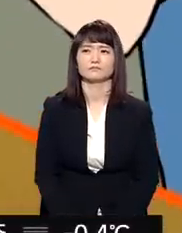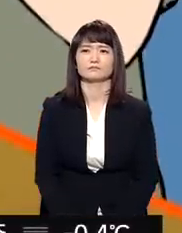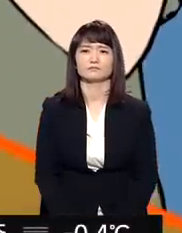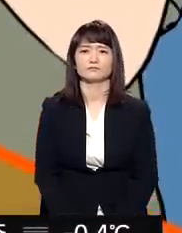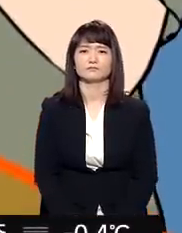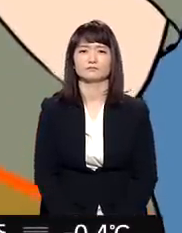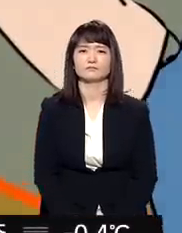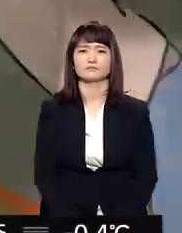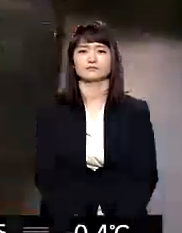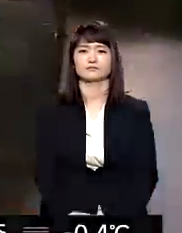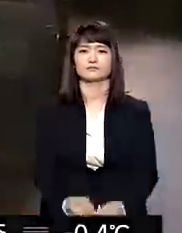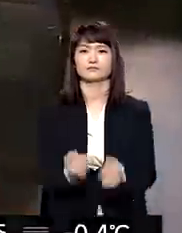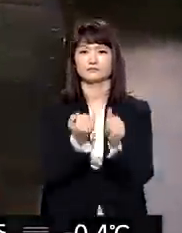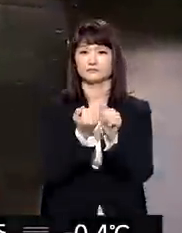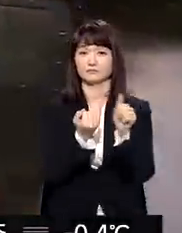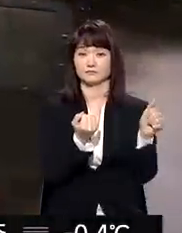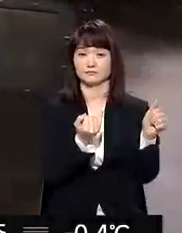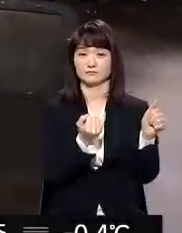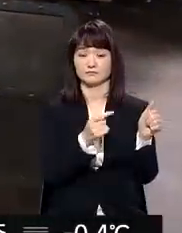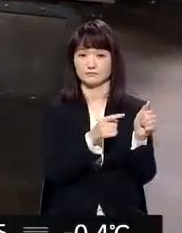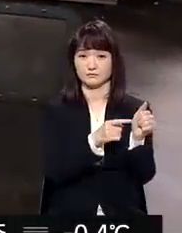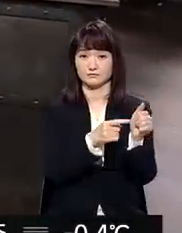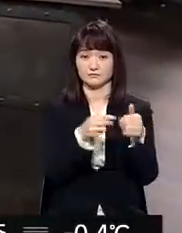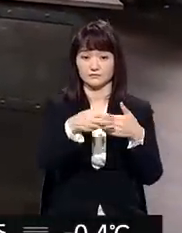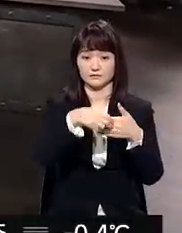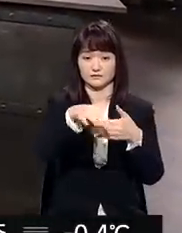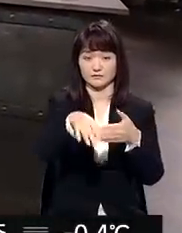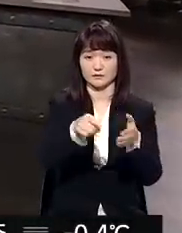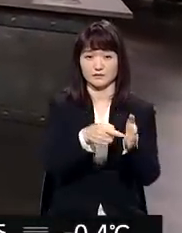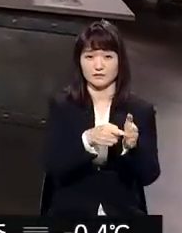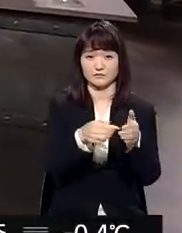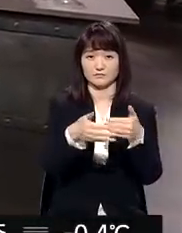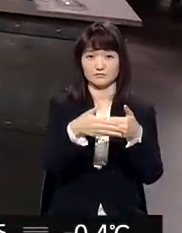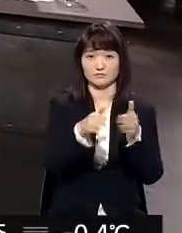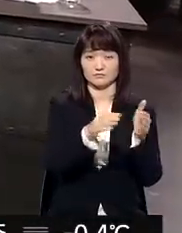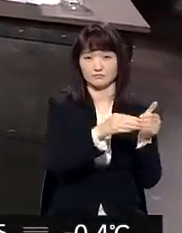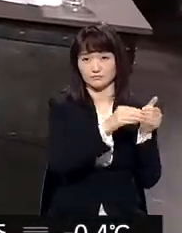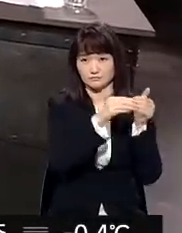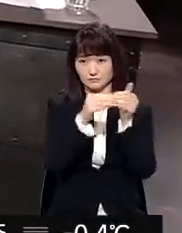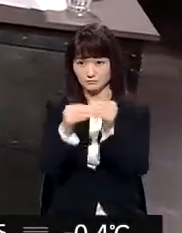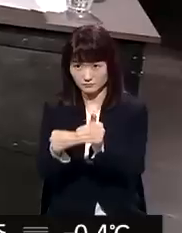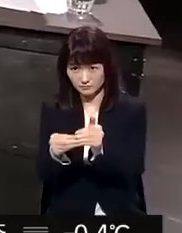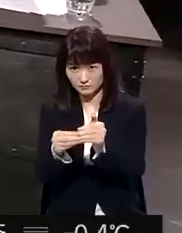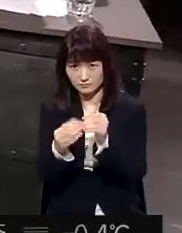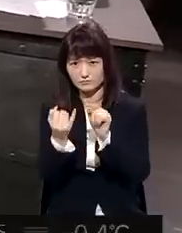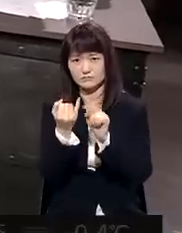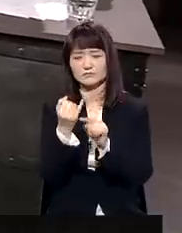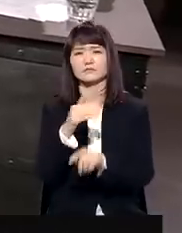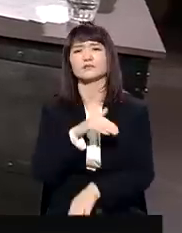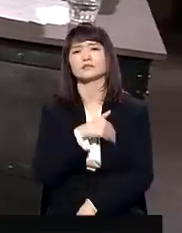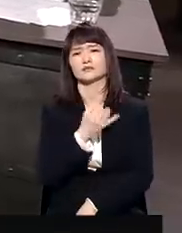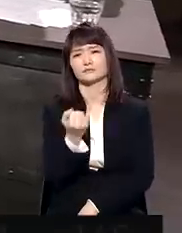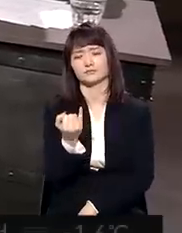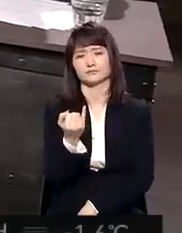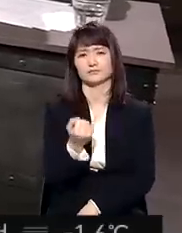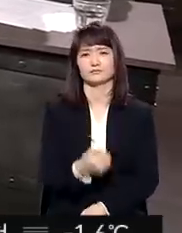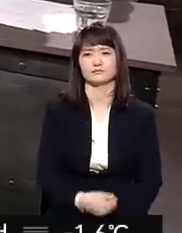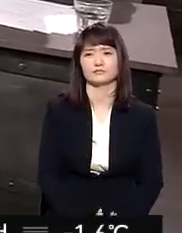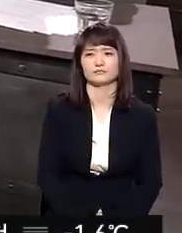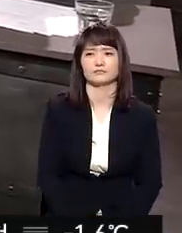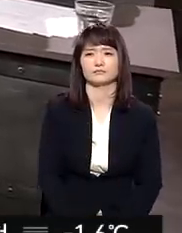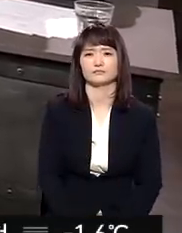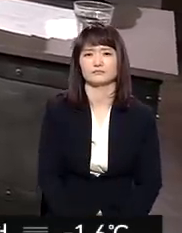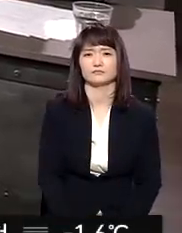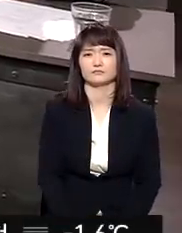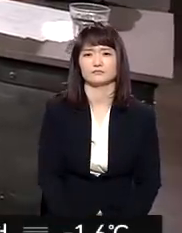자기 남편을 병원 응급실로 뇌졸중으로 쓰러진 남편을 병원 응급실로 데려온게 바로이 상간녀였던 거예요